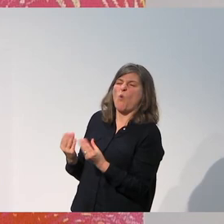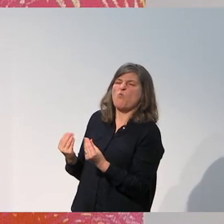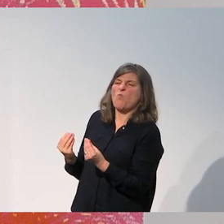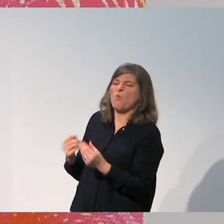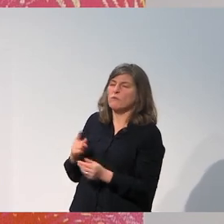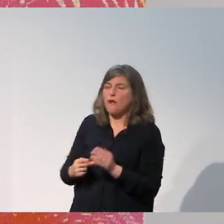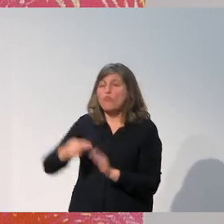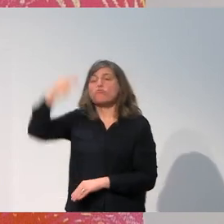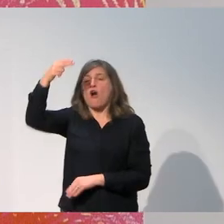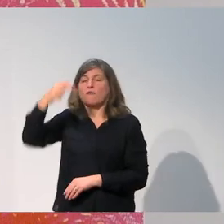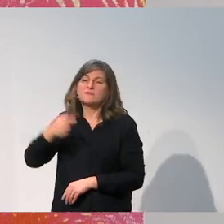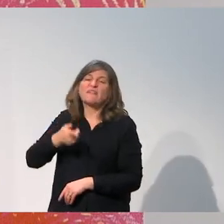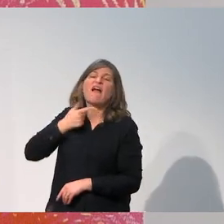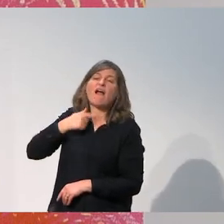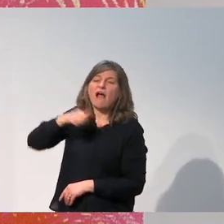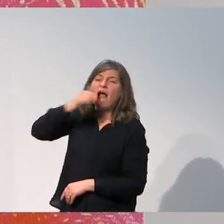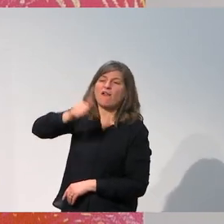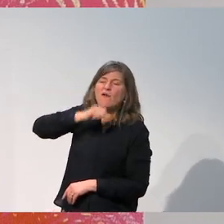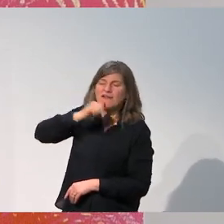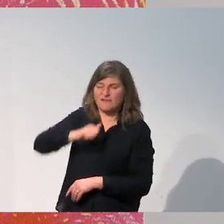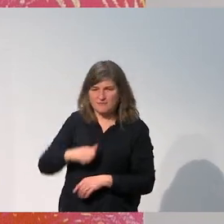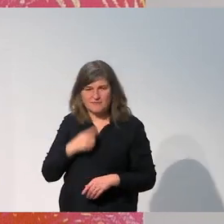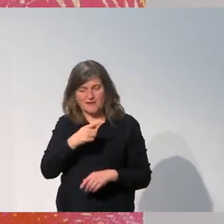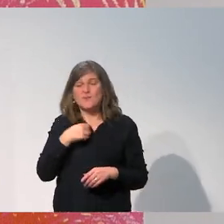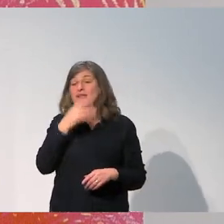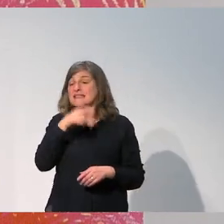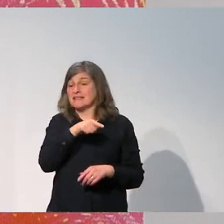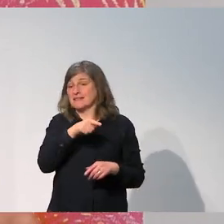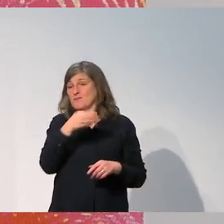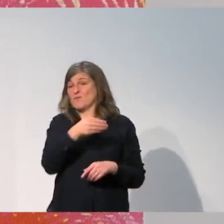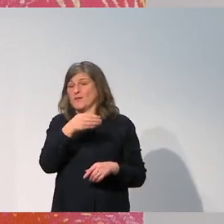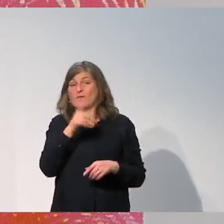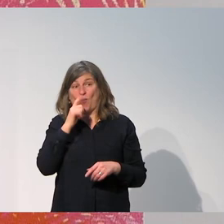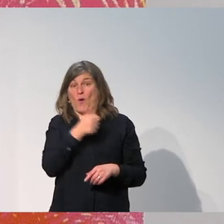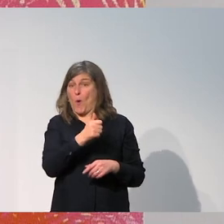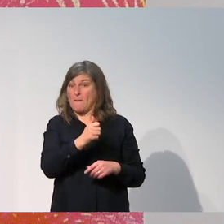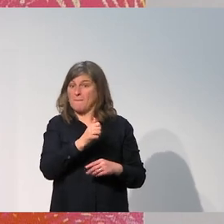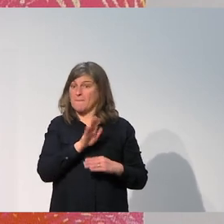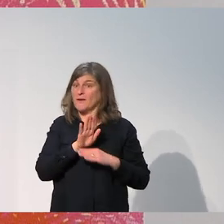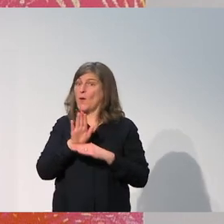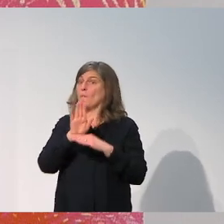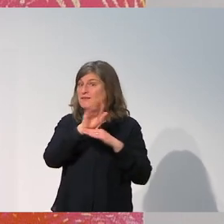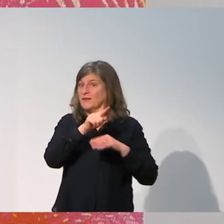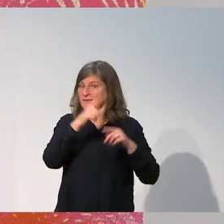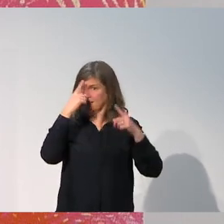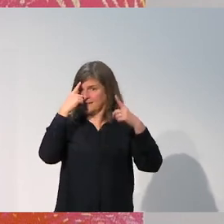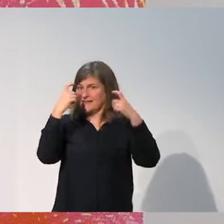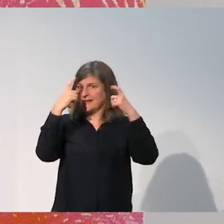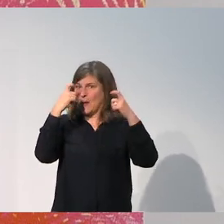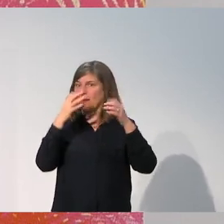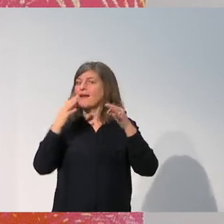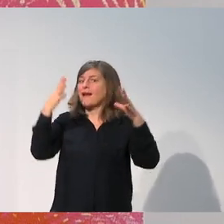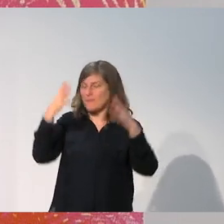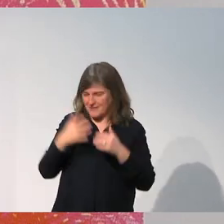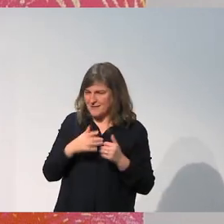revanche, j'ai trouvé que c'était très intéressant. Je parle de Montesquieu parce que c'est le représentant de ces théories climatiques.